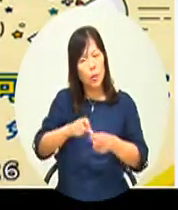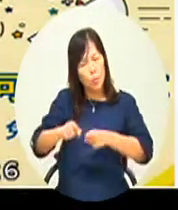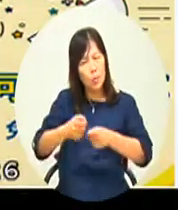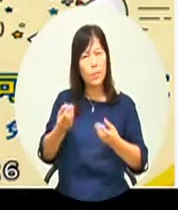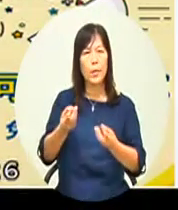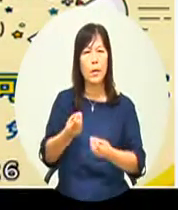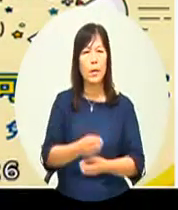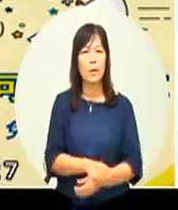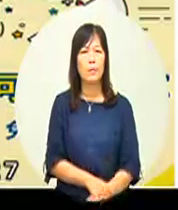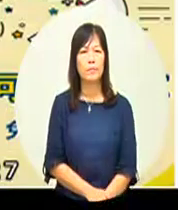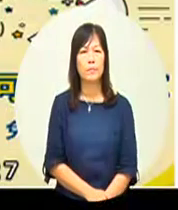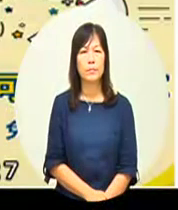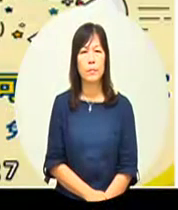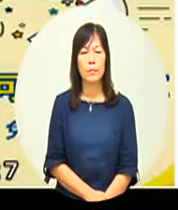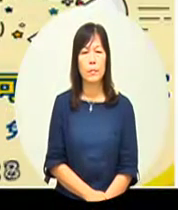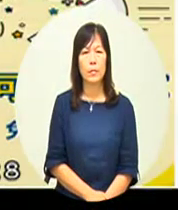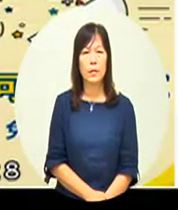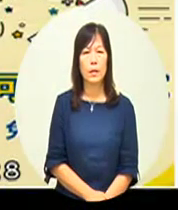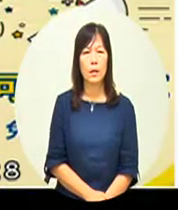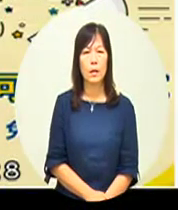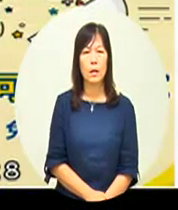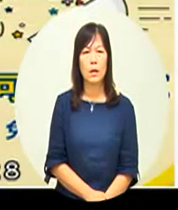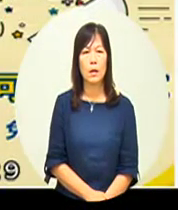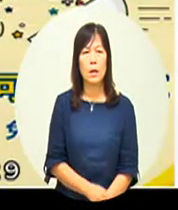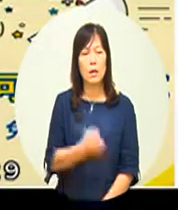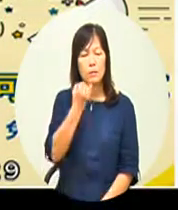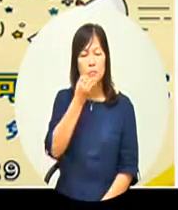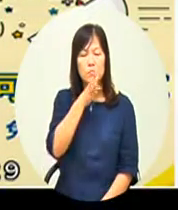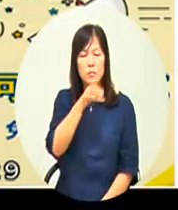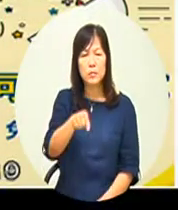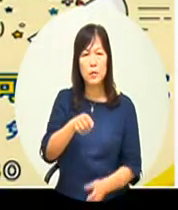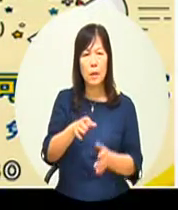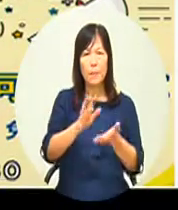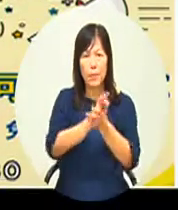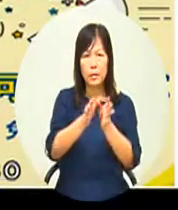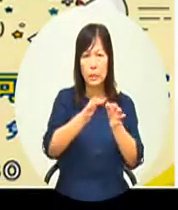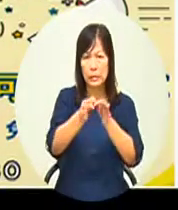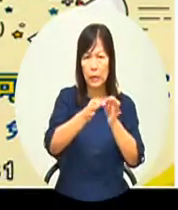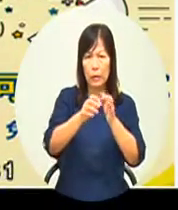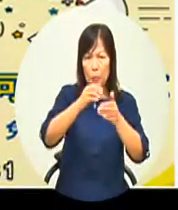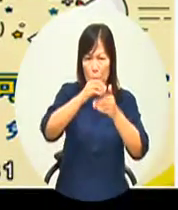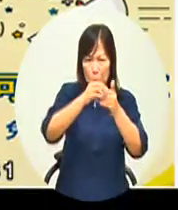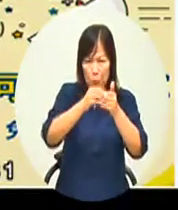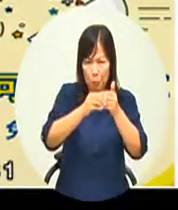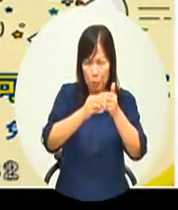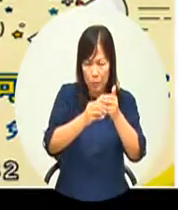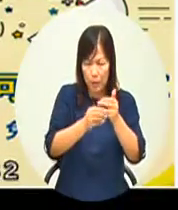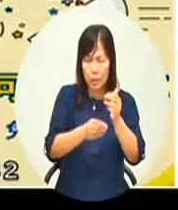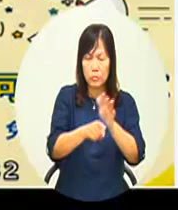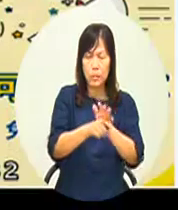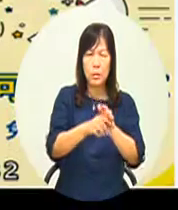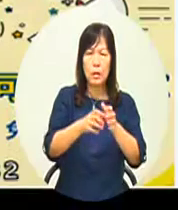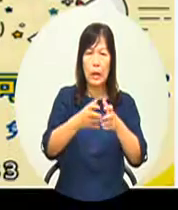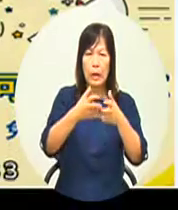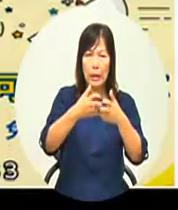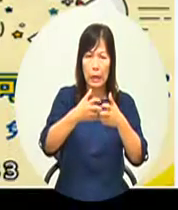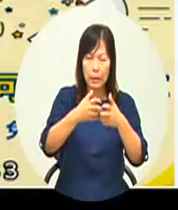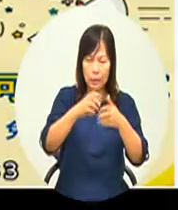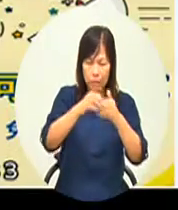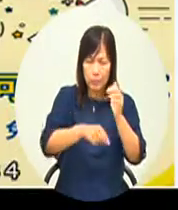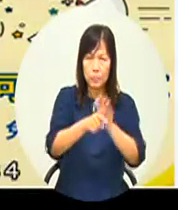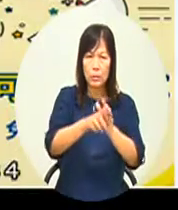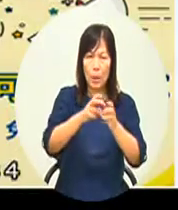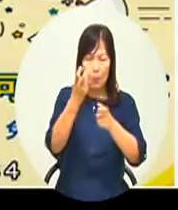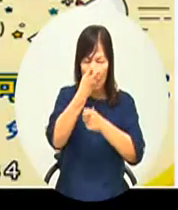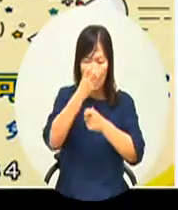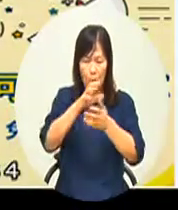用哦。其实哦，我们可以用商业更积极的商业机制哦来管理这个